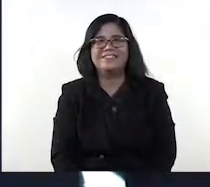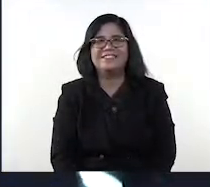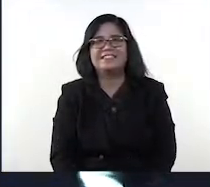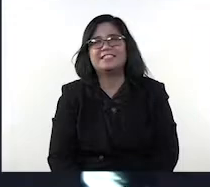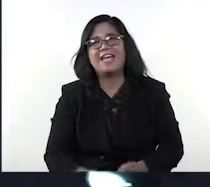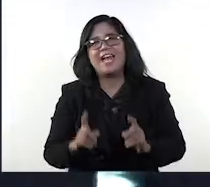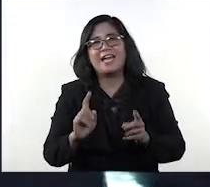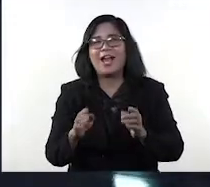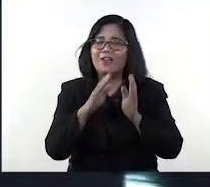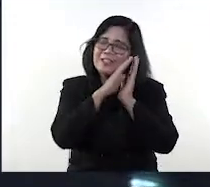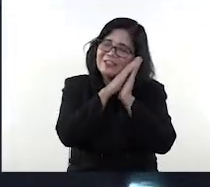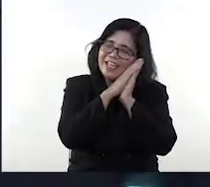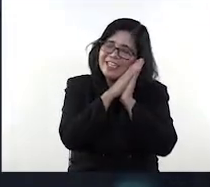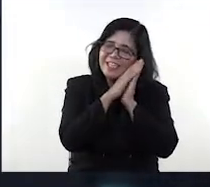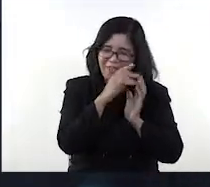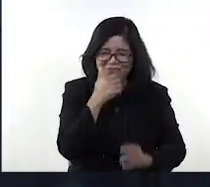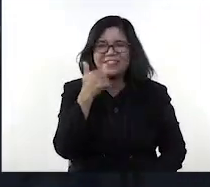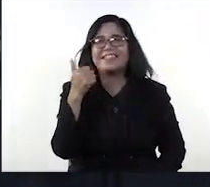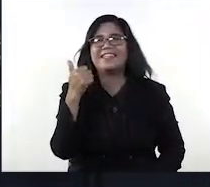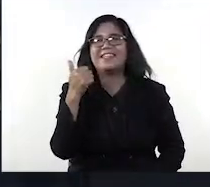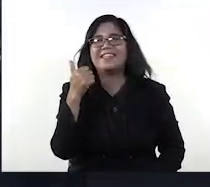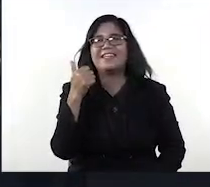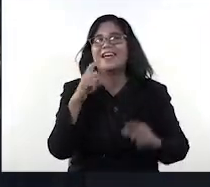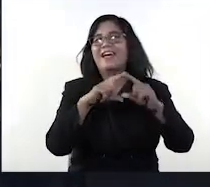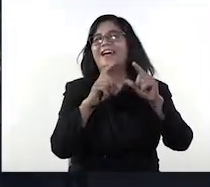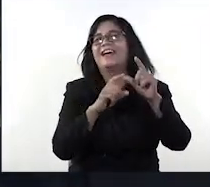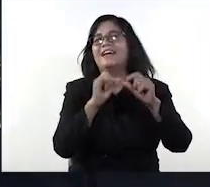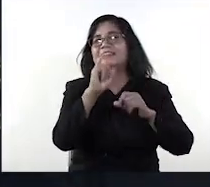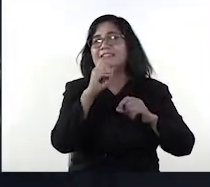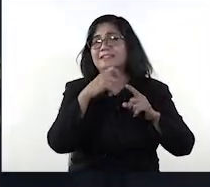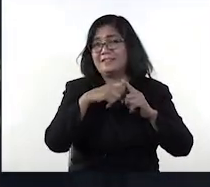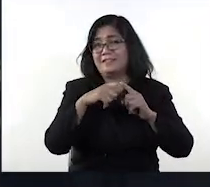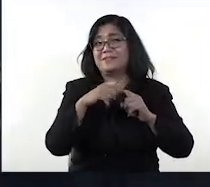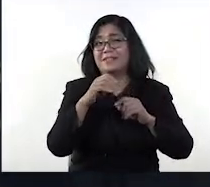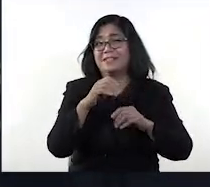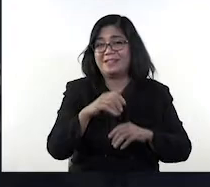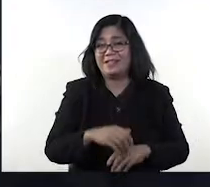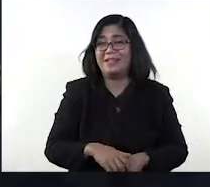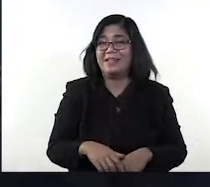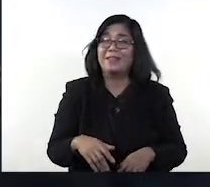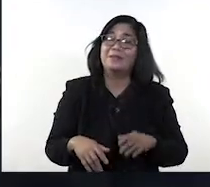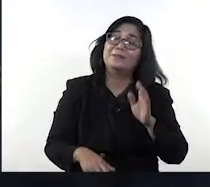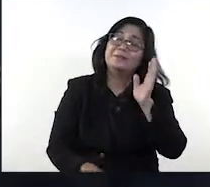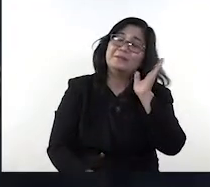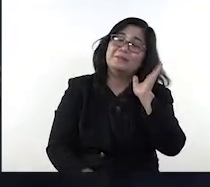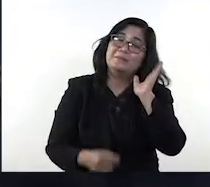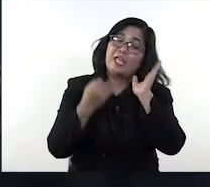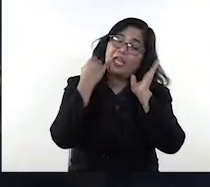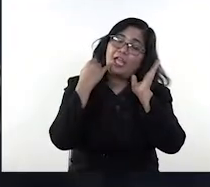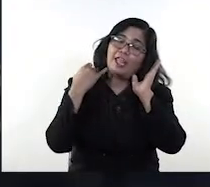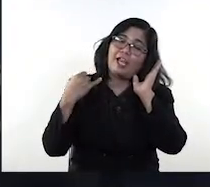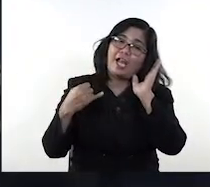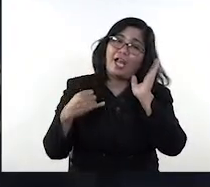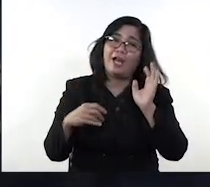Hai kelompok tidur lagi asik Hai mungkin mimpimu diperpanjang Eh ngomong-ngomong ada nggak benar yang tiang mimpinya